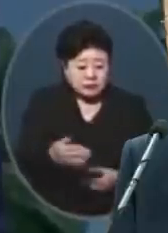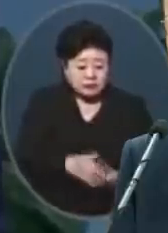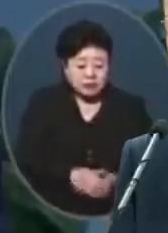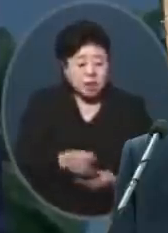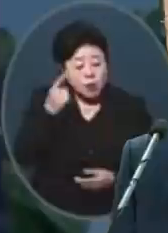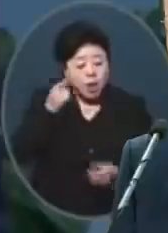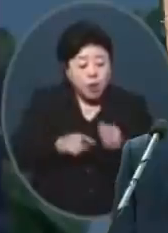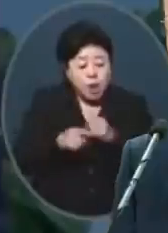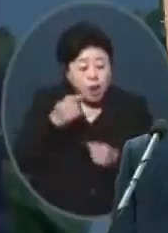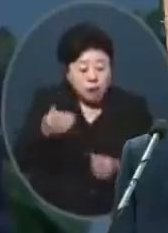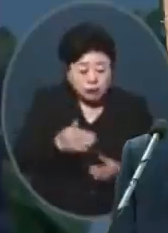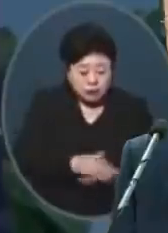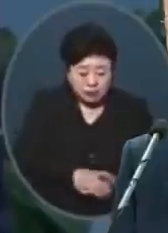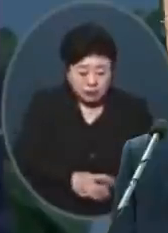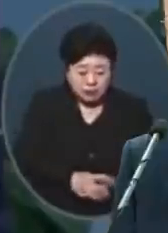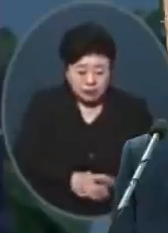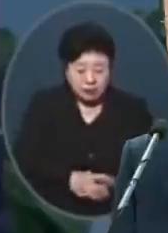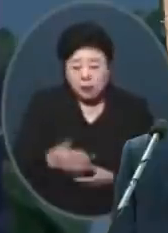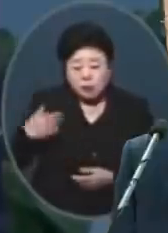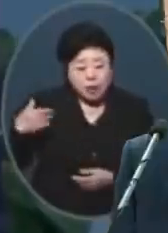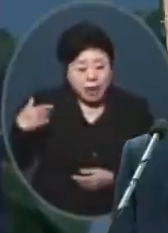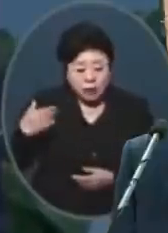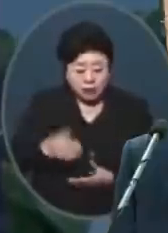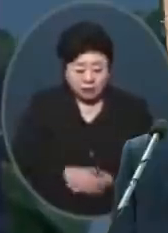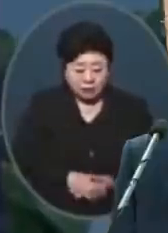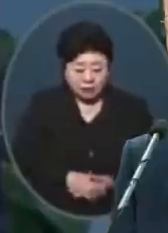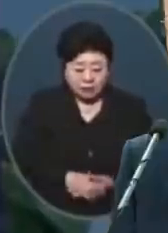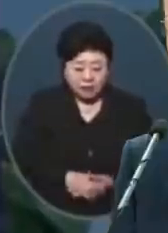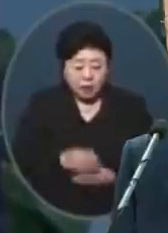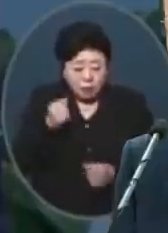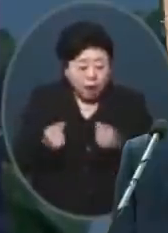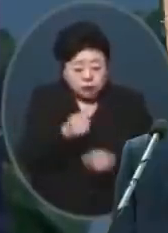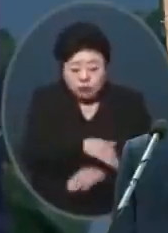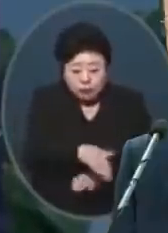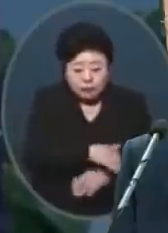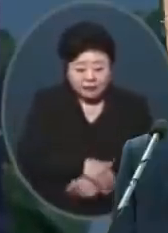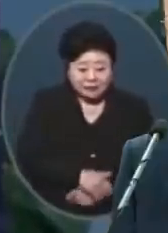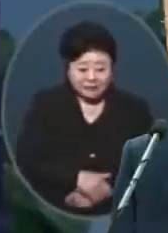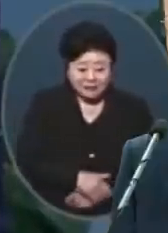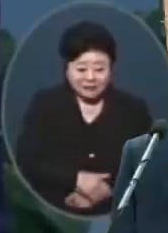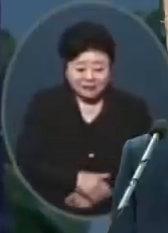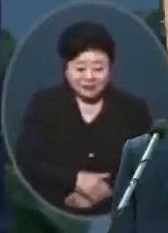중시하십시오 왜 그렇게 뛰어다닙니까 몰라요 난 왜 뛰어야